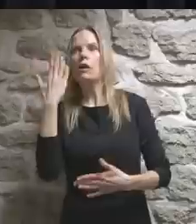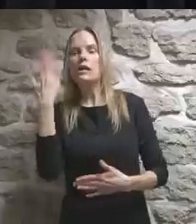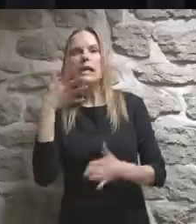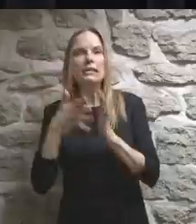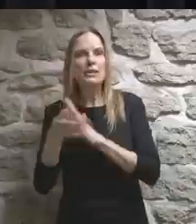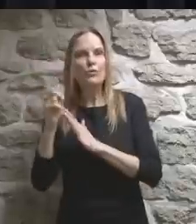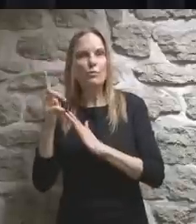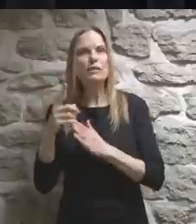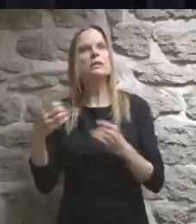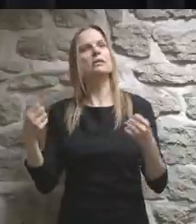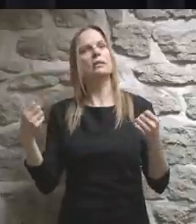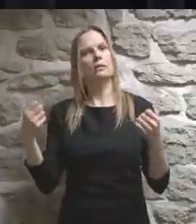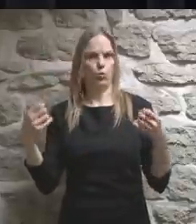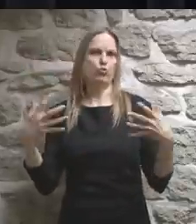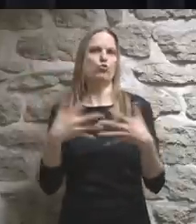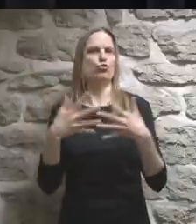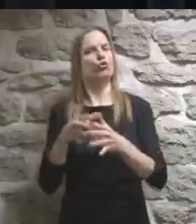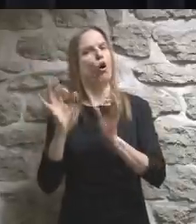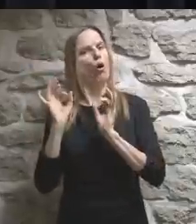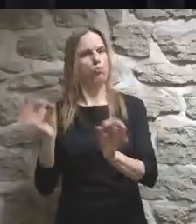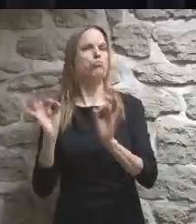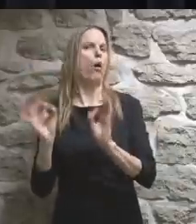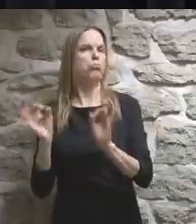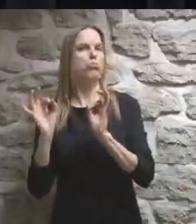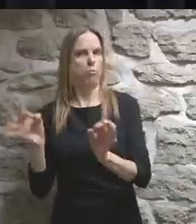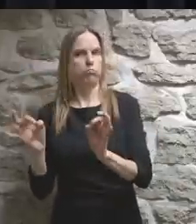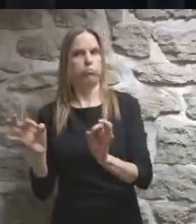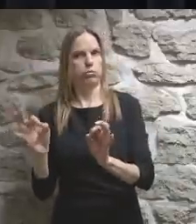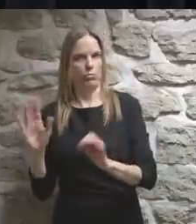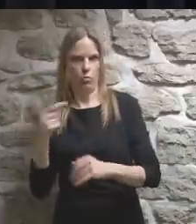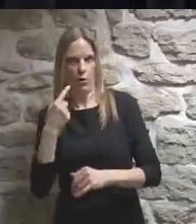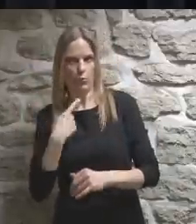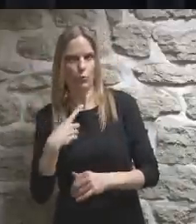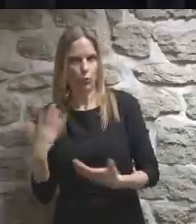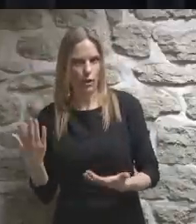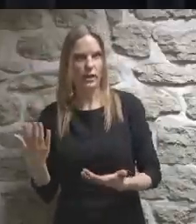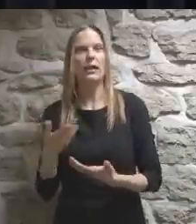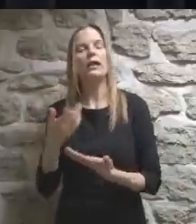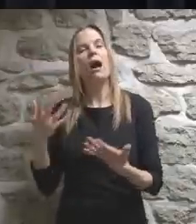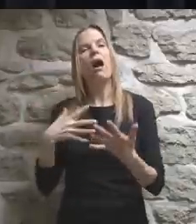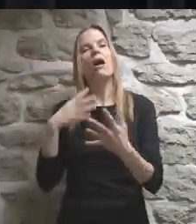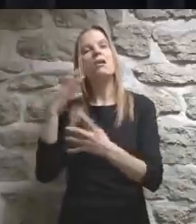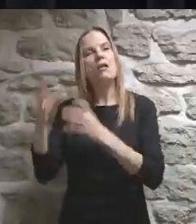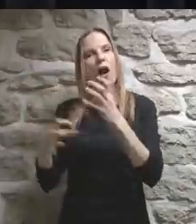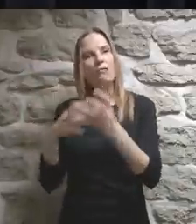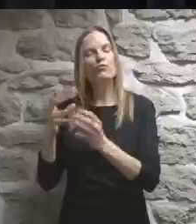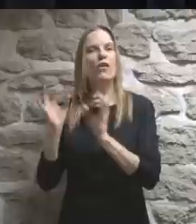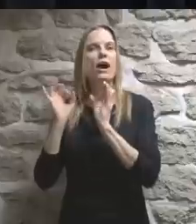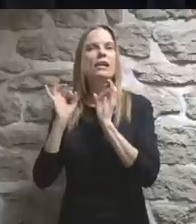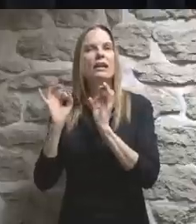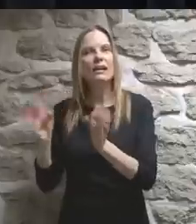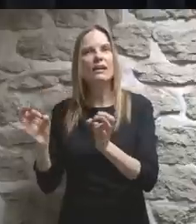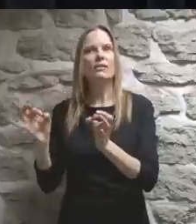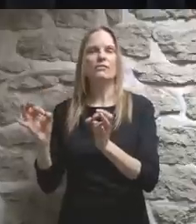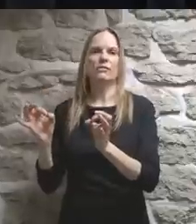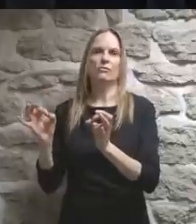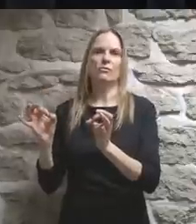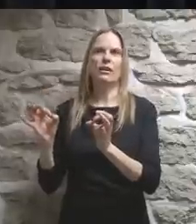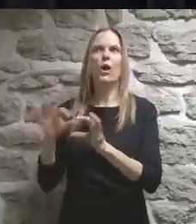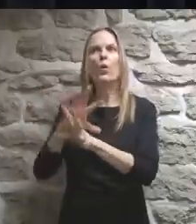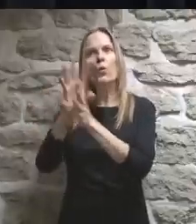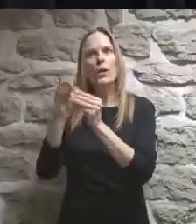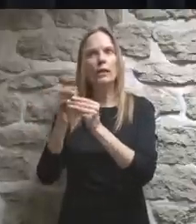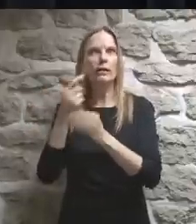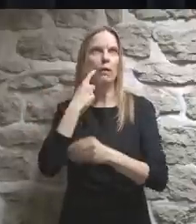õigustamiseks, sellele üleskutsumiseks ja rahvusvahelise õiguse põhimõtete üldiseks eiramiseks